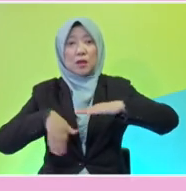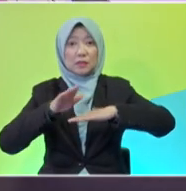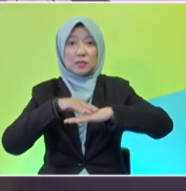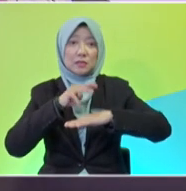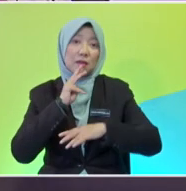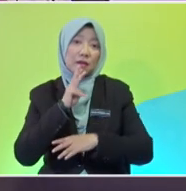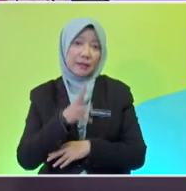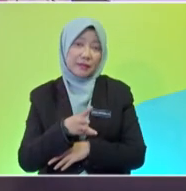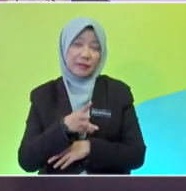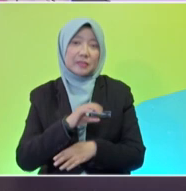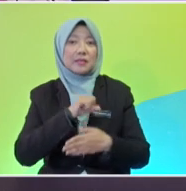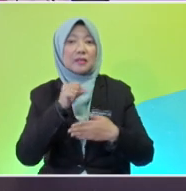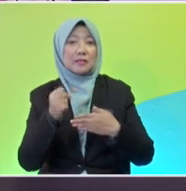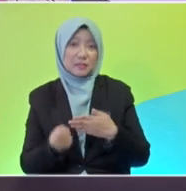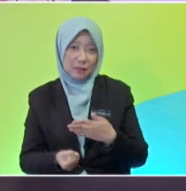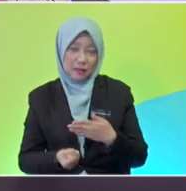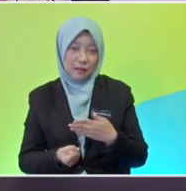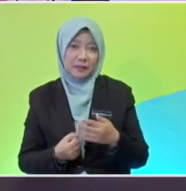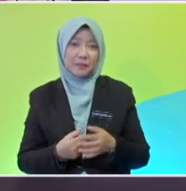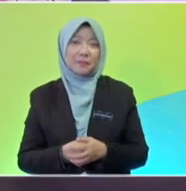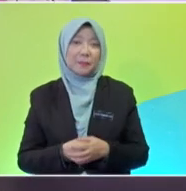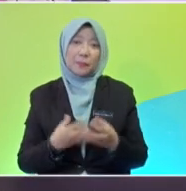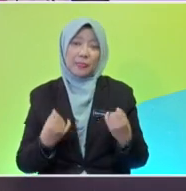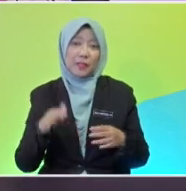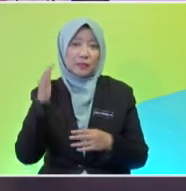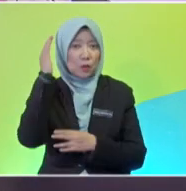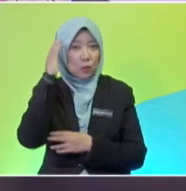Wah selesai sudah kita tidak mengetahui